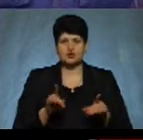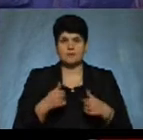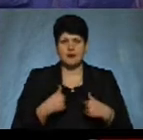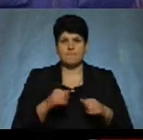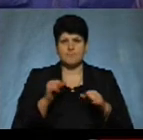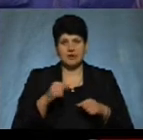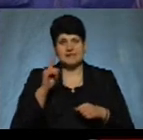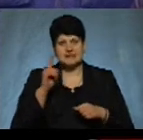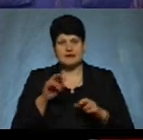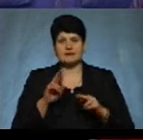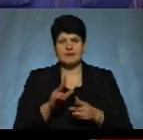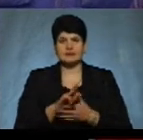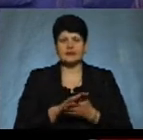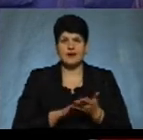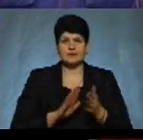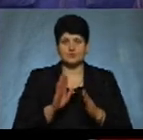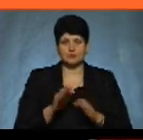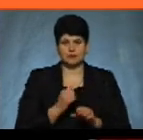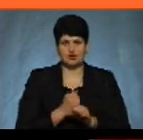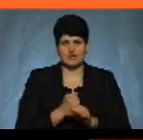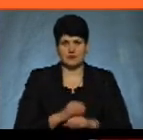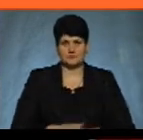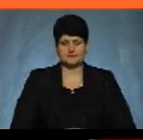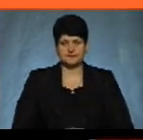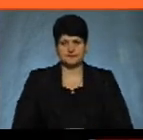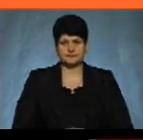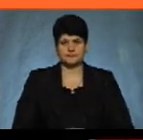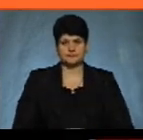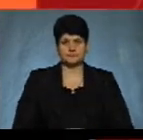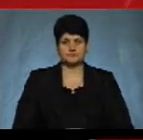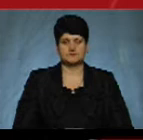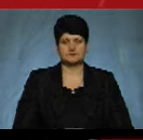могли знати, як ми далі будемо діяти.